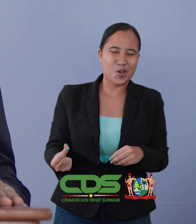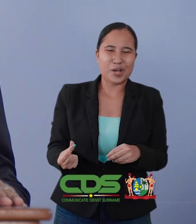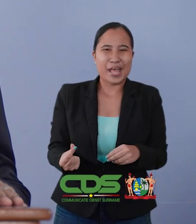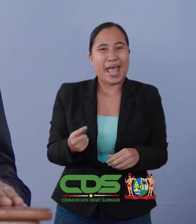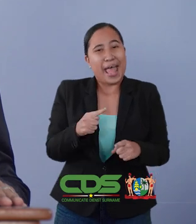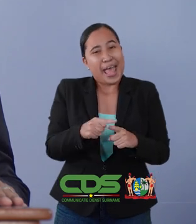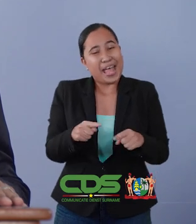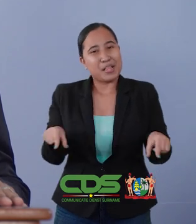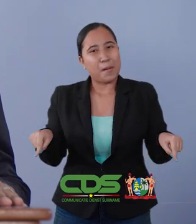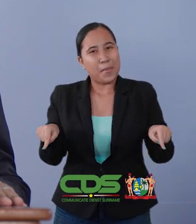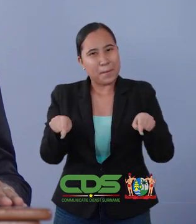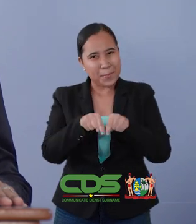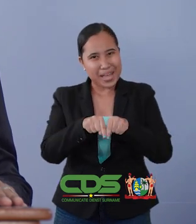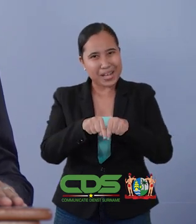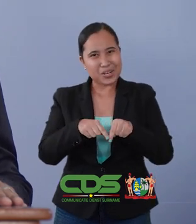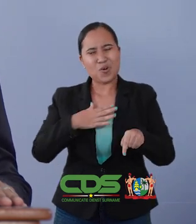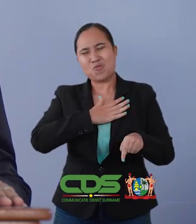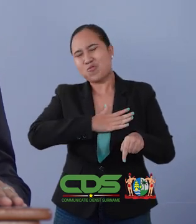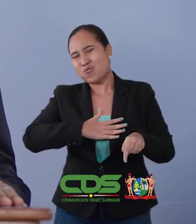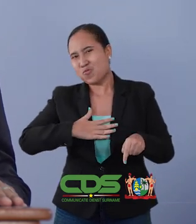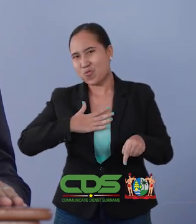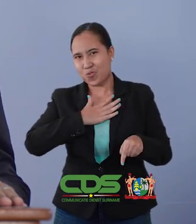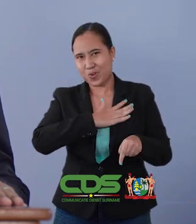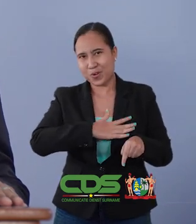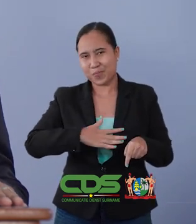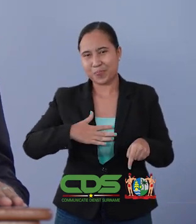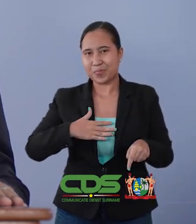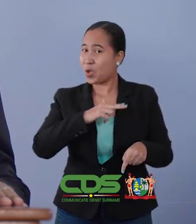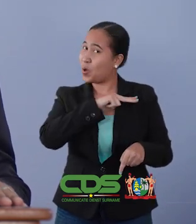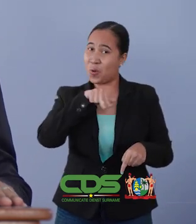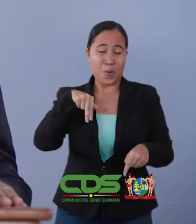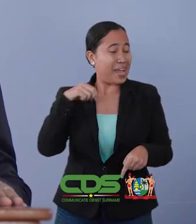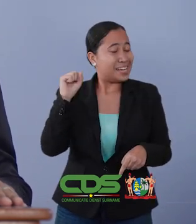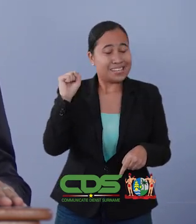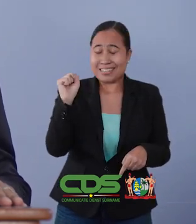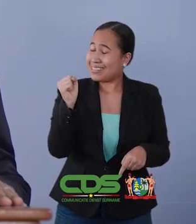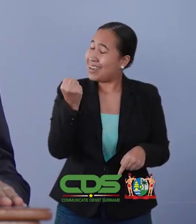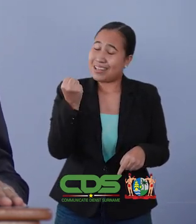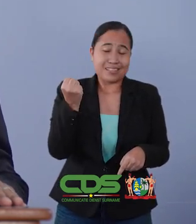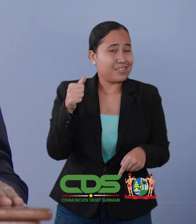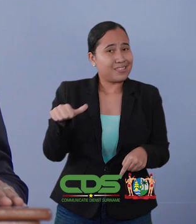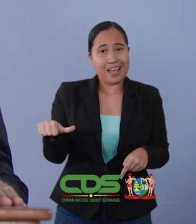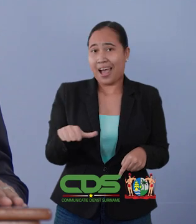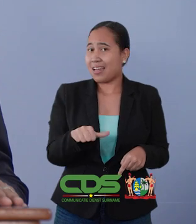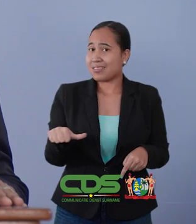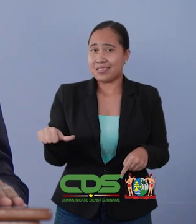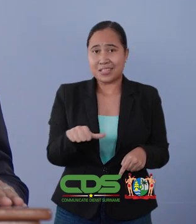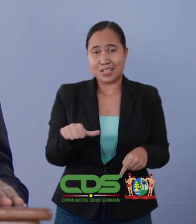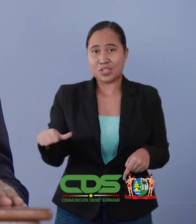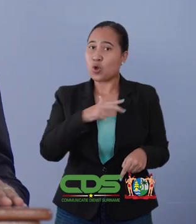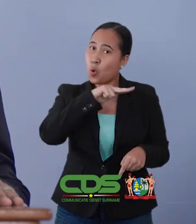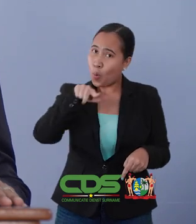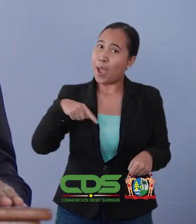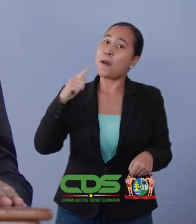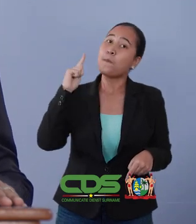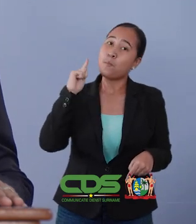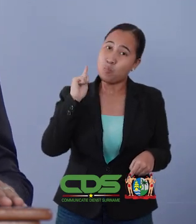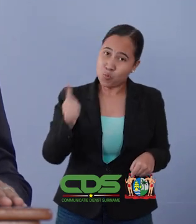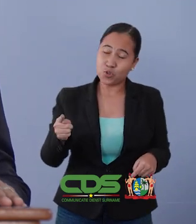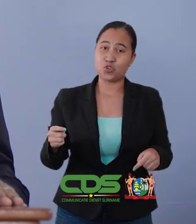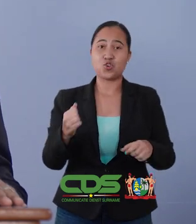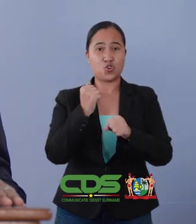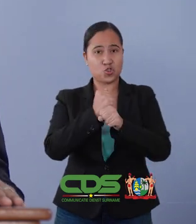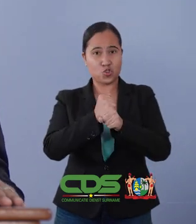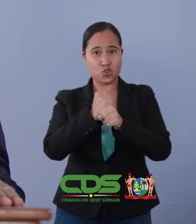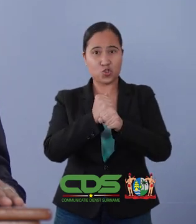en beperkend worden ervaren. We kunnen echter niet anders. We zullen dit moeten doen